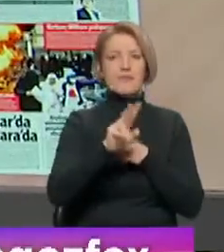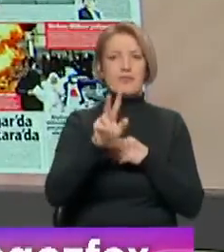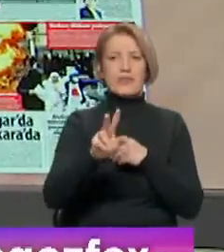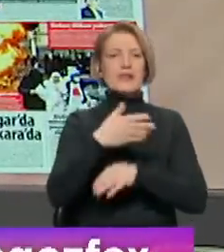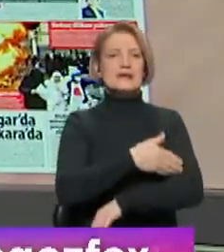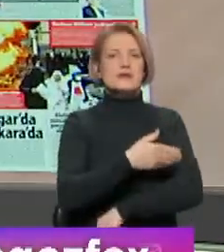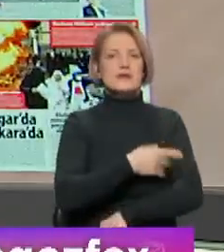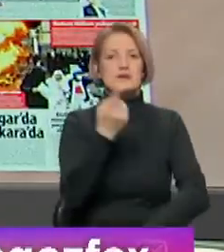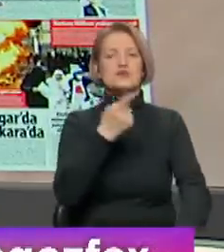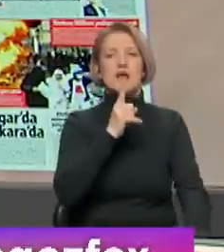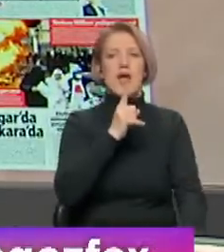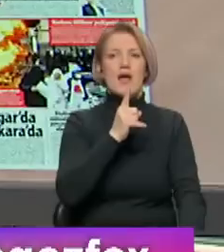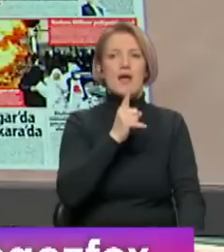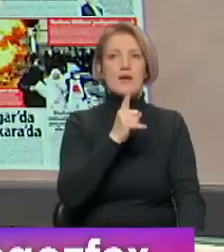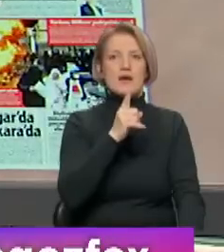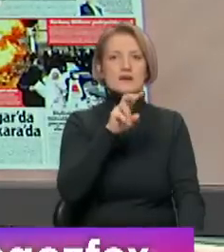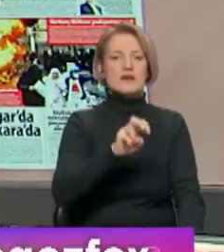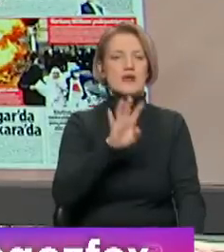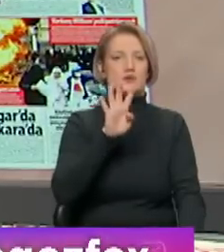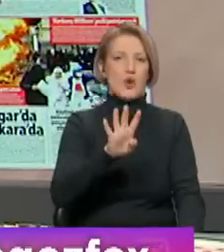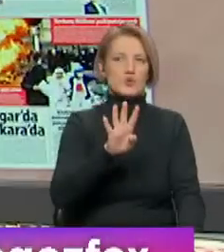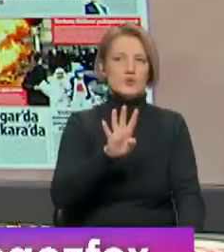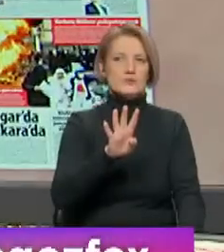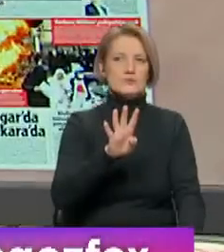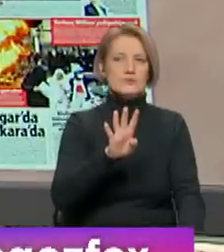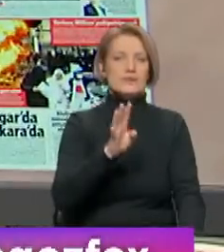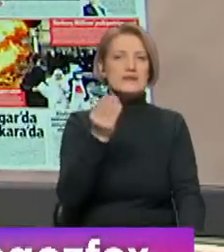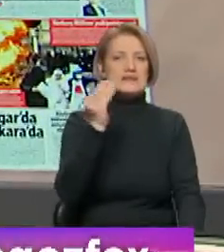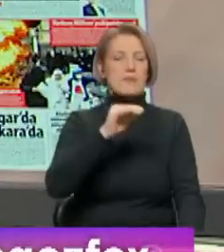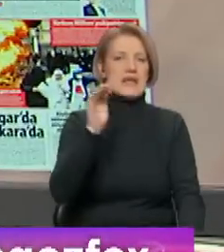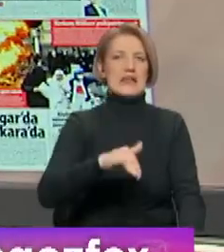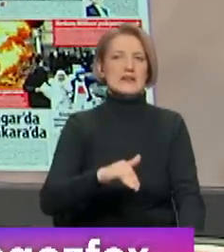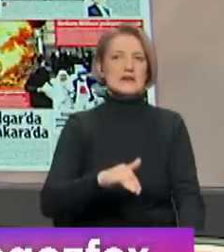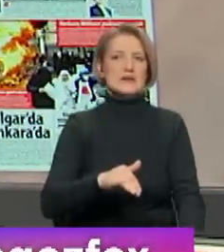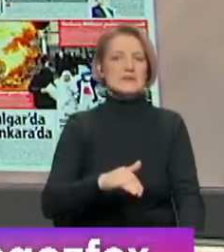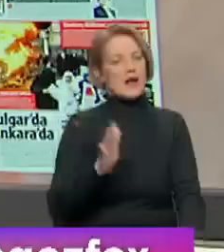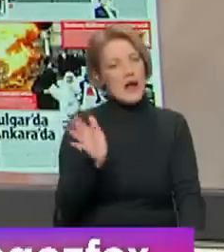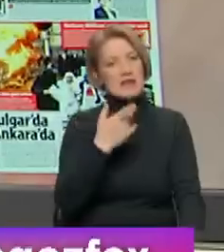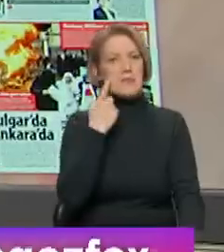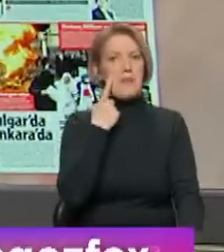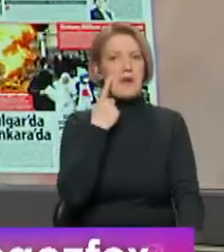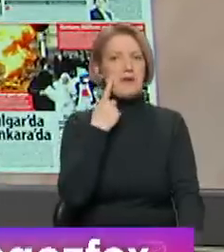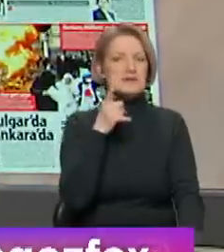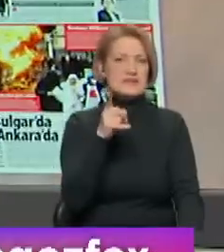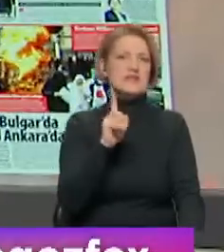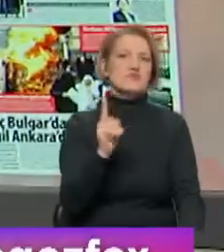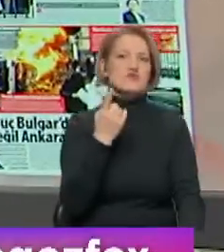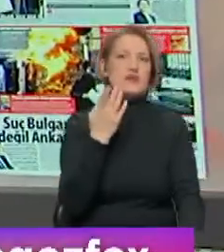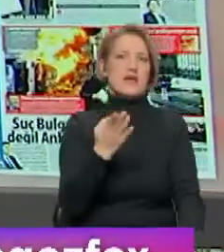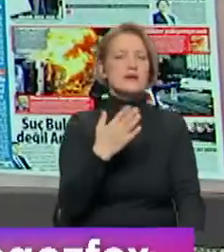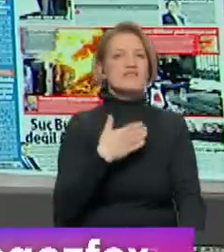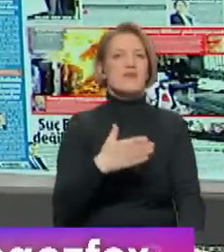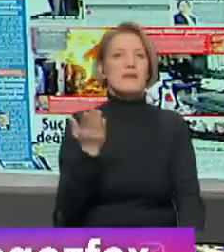bedellerini yüzde 84 zam geldi Hadi bakalım size Müjde